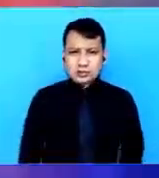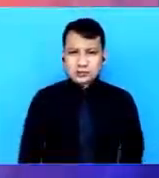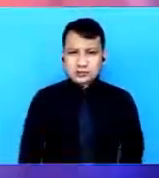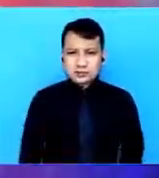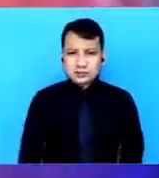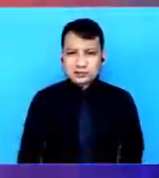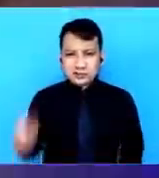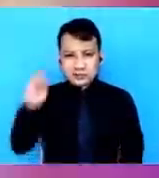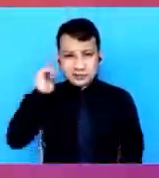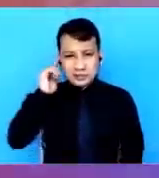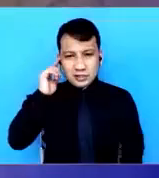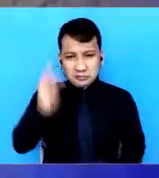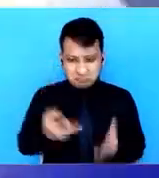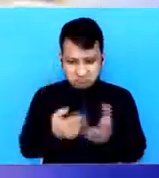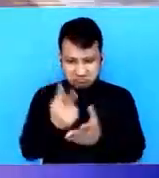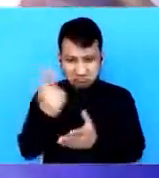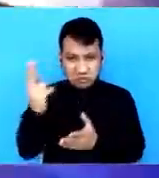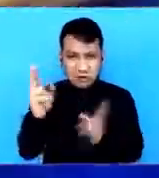Konting gupit.